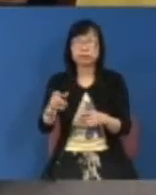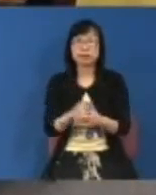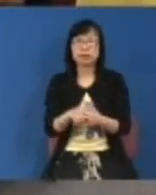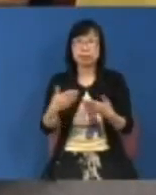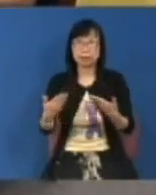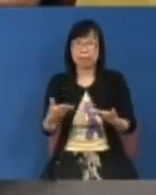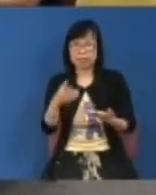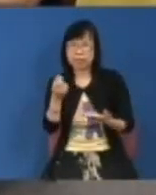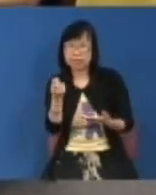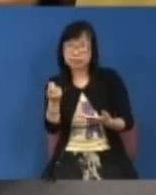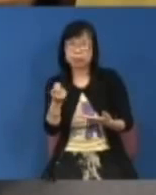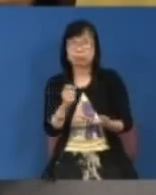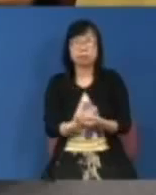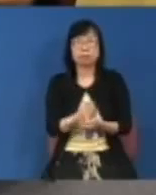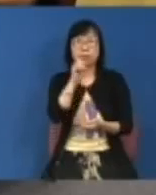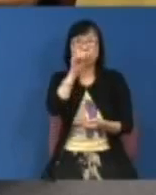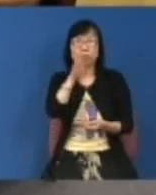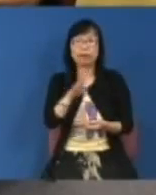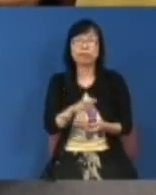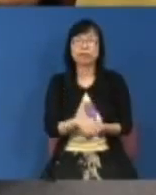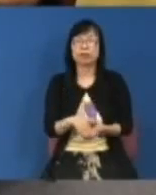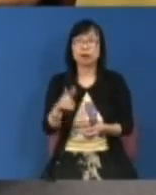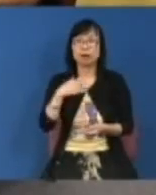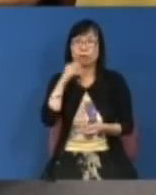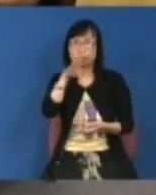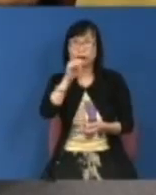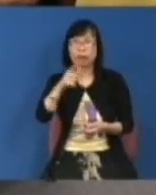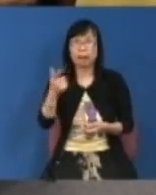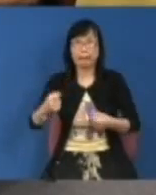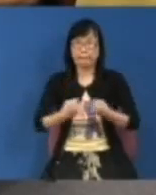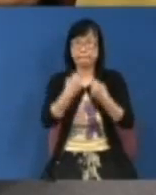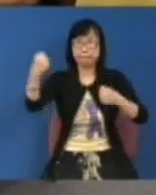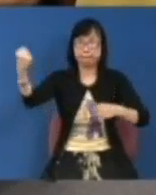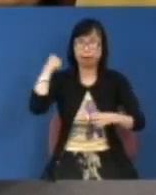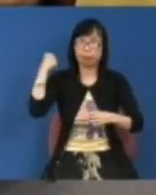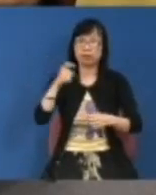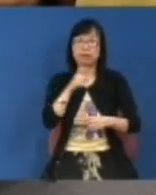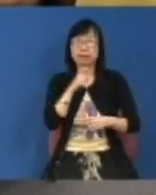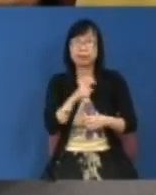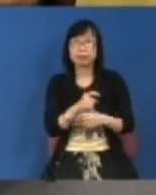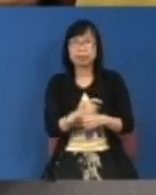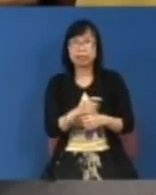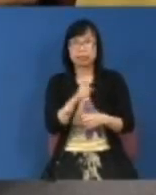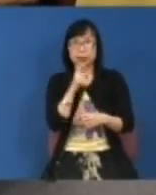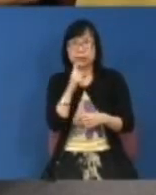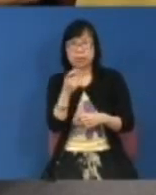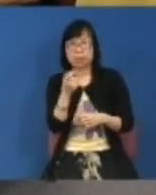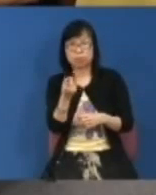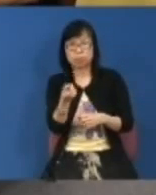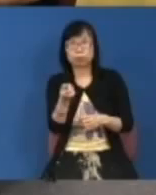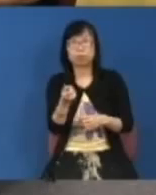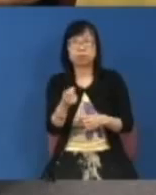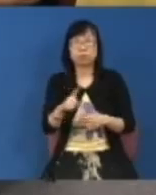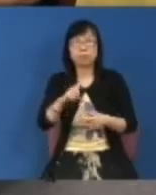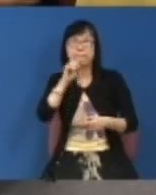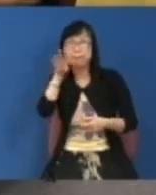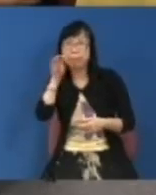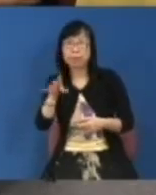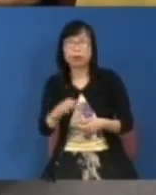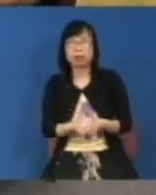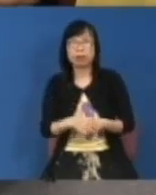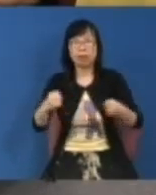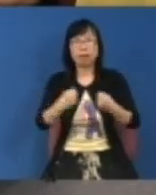些叫歸納啦。因為我當時講暴力的時候呢，有一些形式可能很容易被人混淆，譬如說暴力